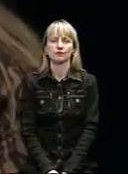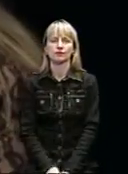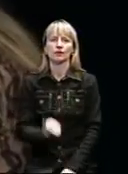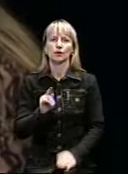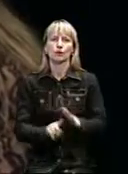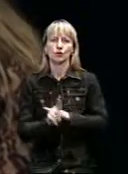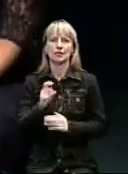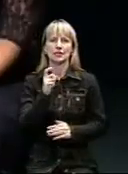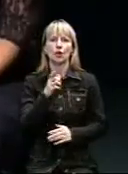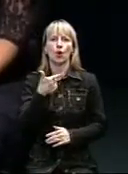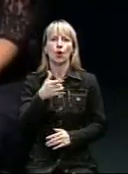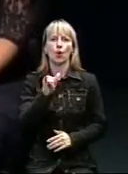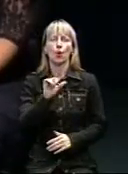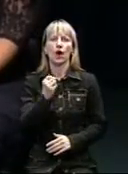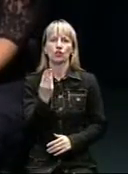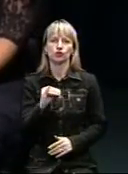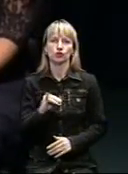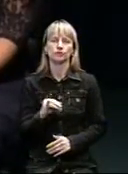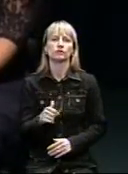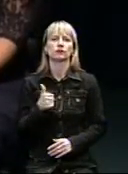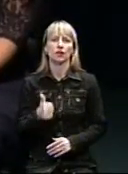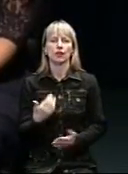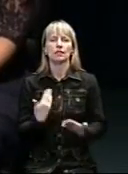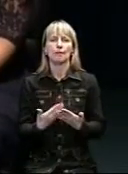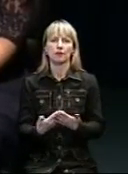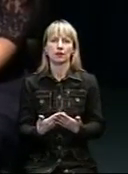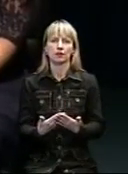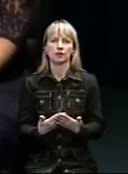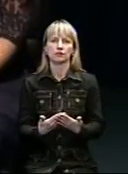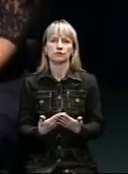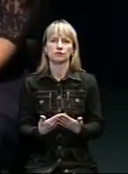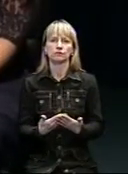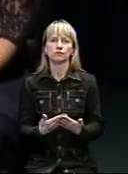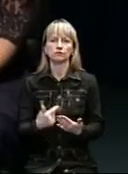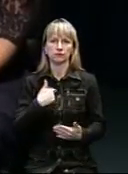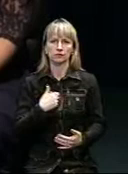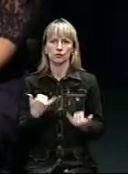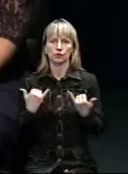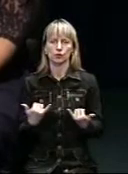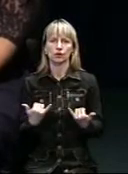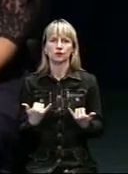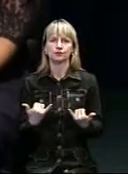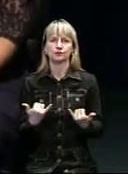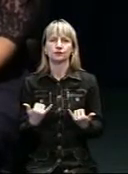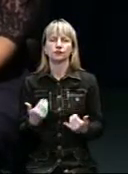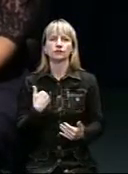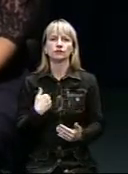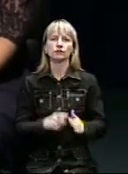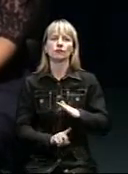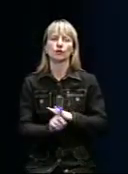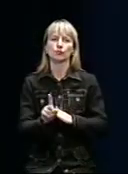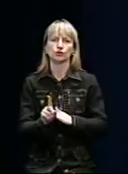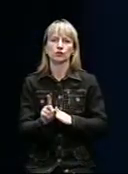Починають з гуаші. От добре, наприклад, припустимо, я сьогодні захочу